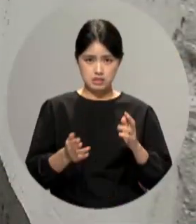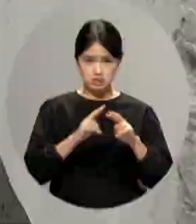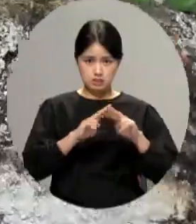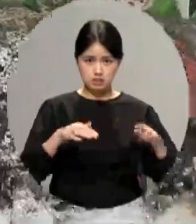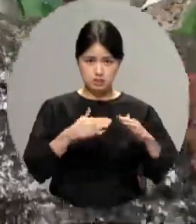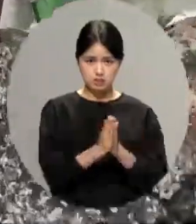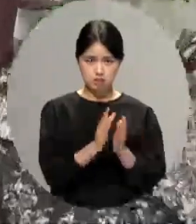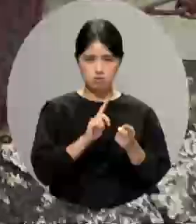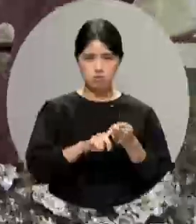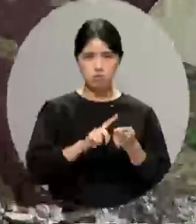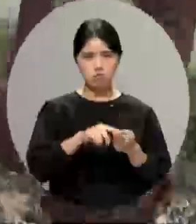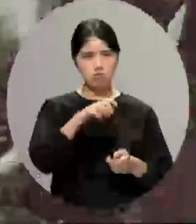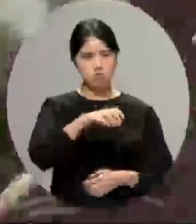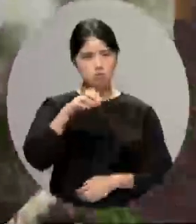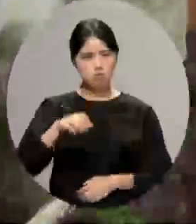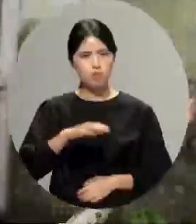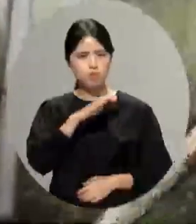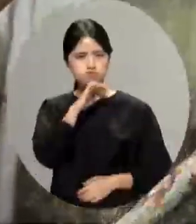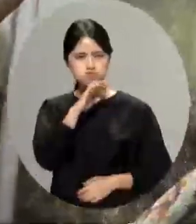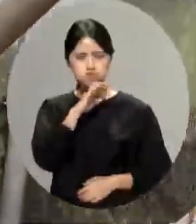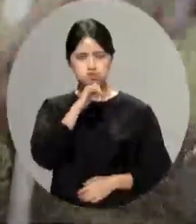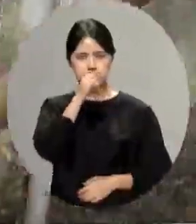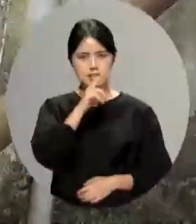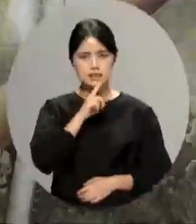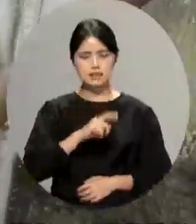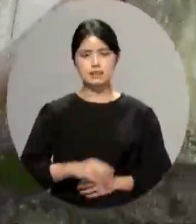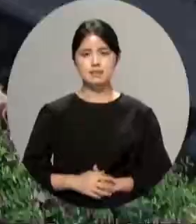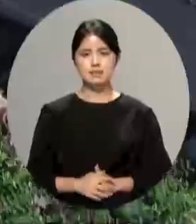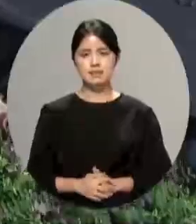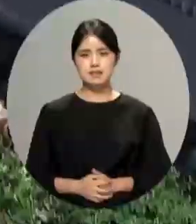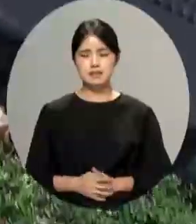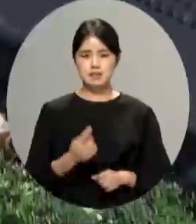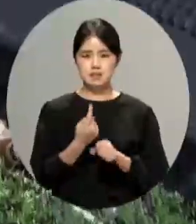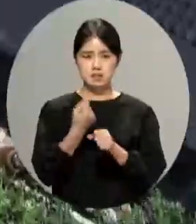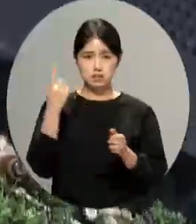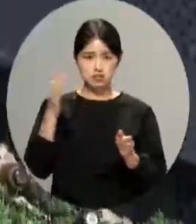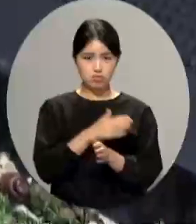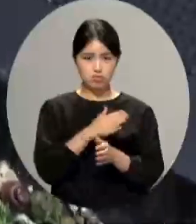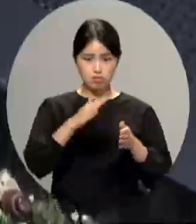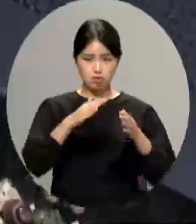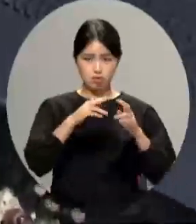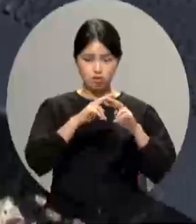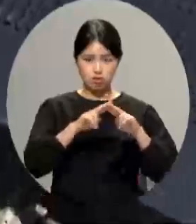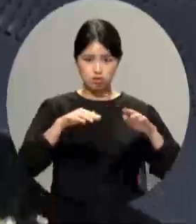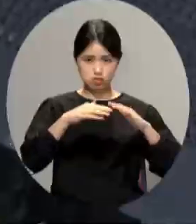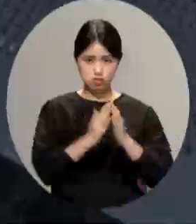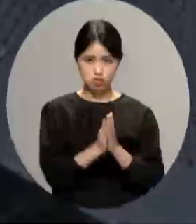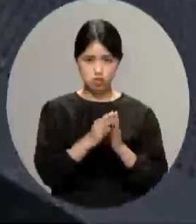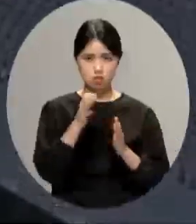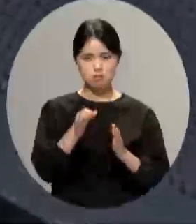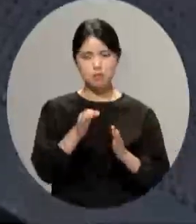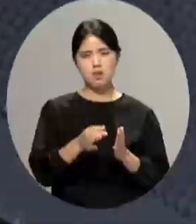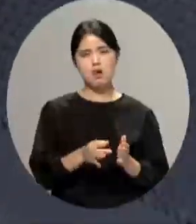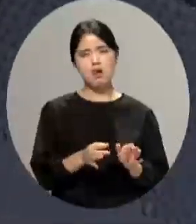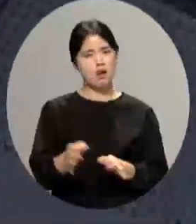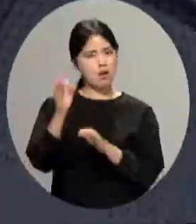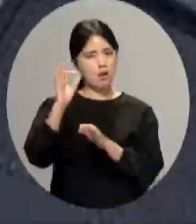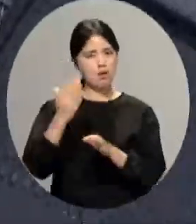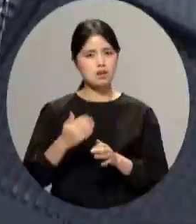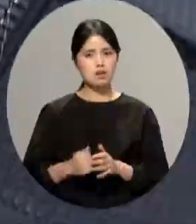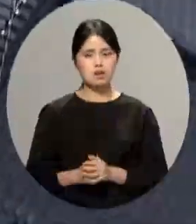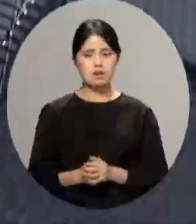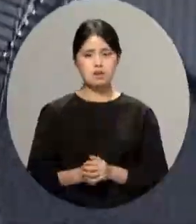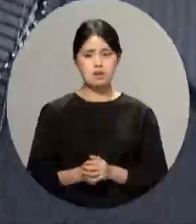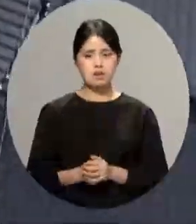둘러싸고 곳곳에서 볼멘 소리도 나오고 있습니다. 작년부터 철거 비용이 대폭 늘어났다는 겁니다.